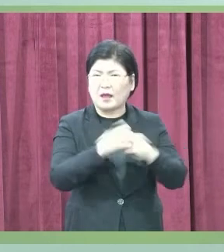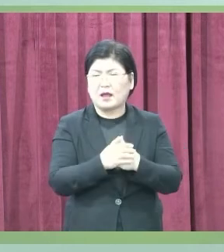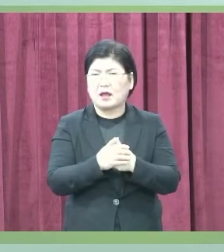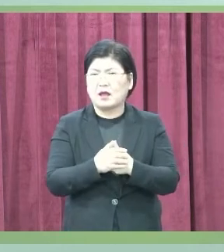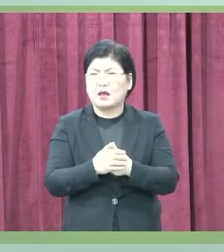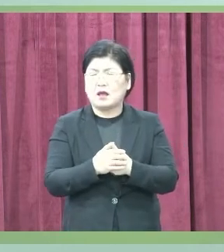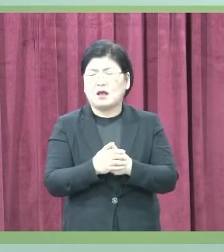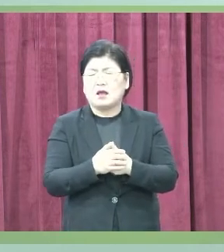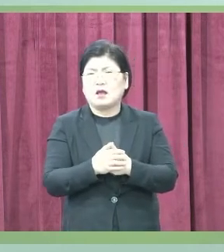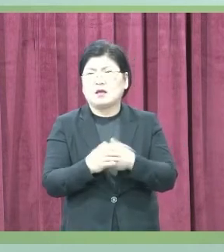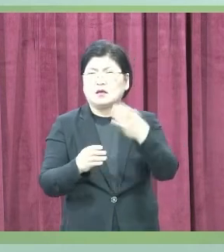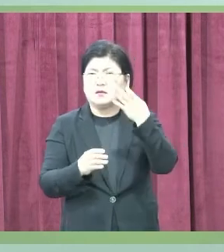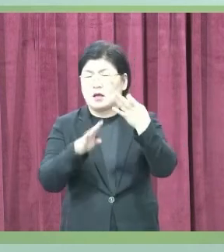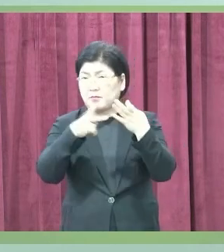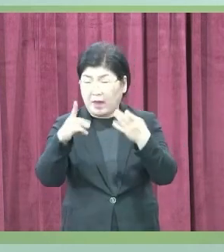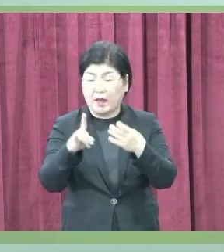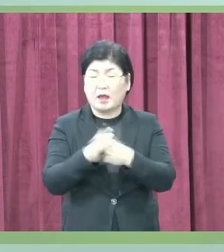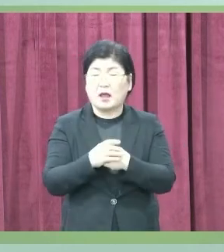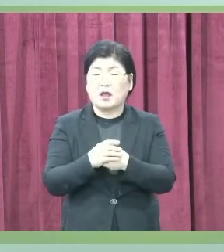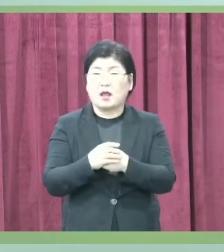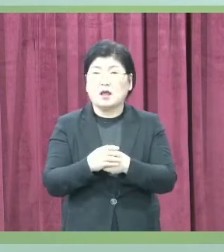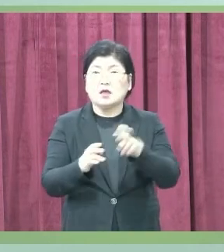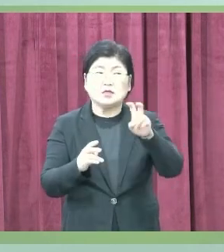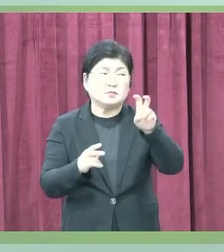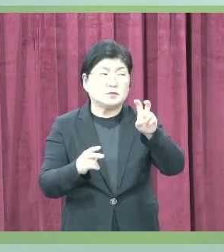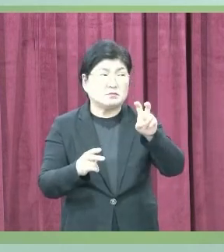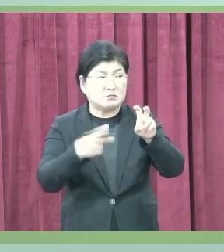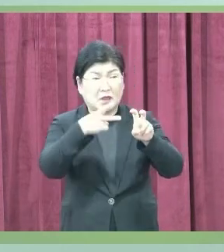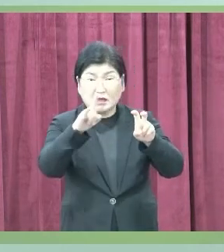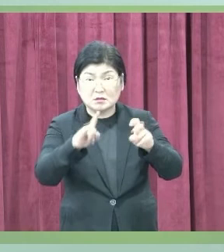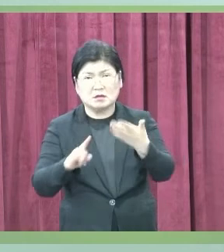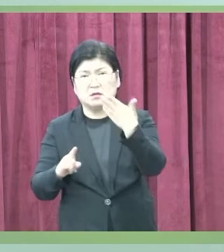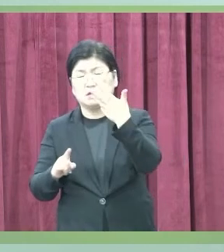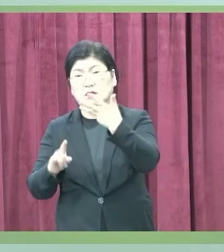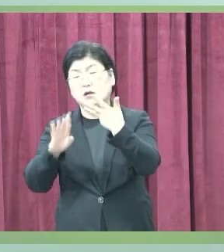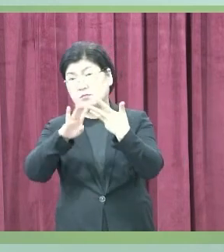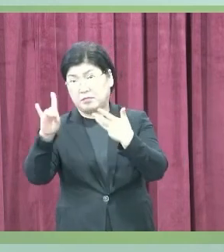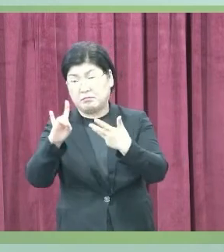14배 차이 났었고 20대에서는 8배 차이가 났었고 그러니까 이게